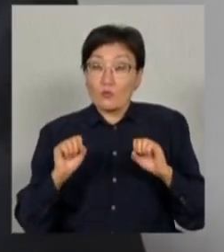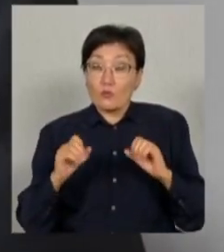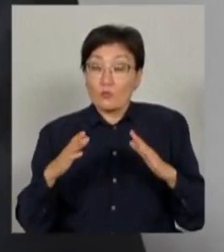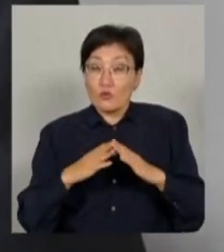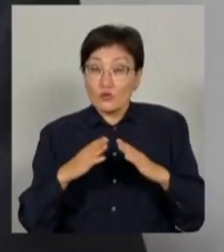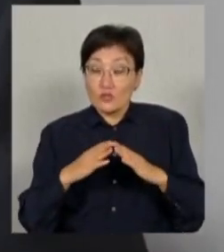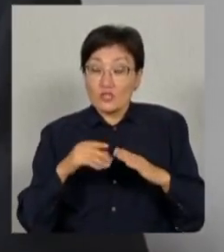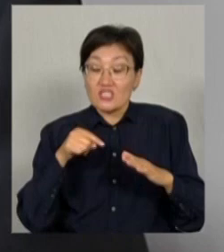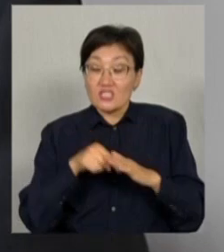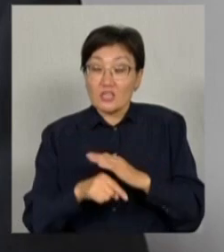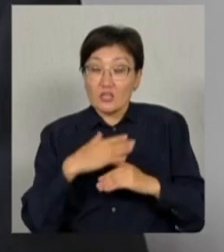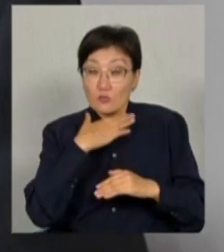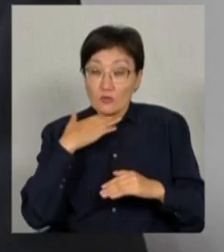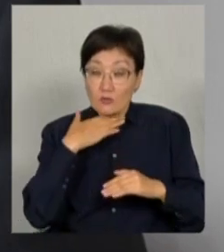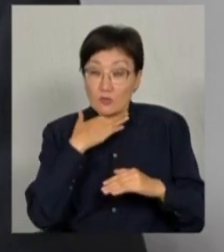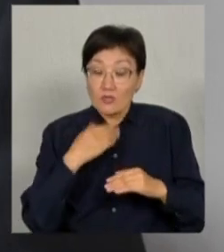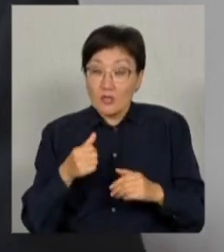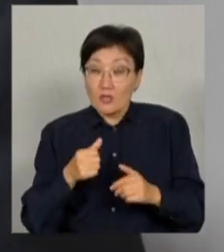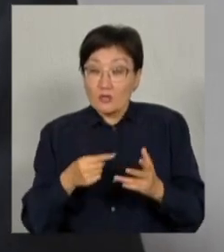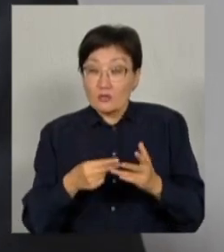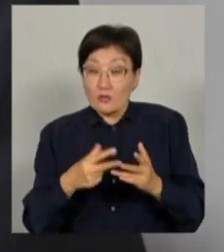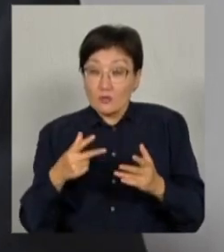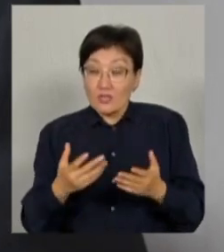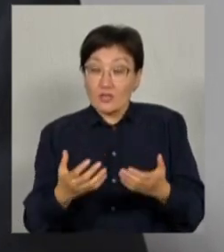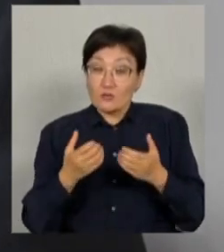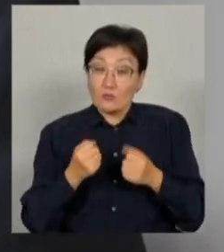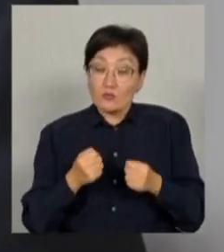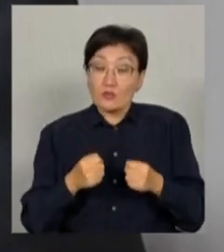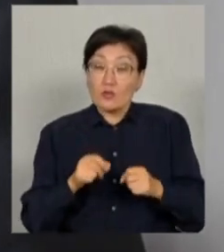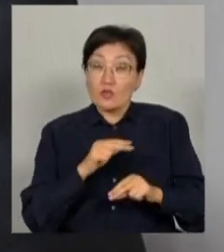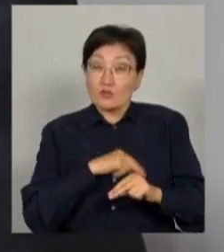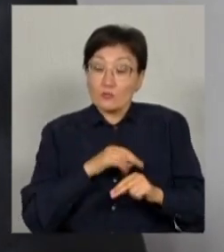еттен сынамалар алынды. Бүгінгі таңда оның бәрі лаборатория тексерілді. Жұмыс үстінде